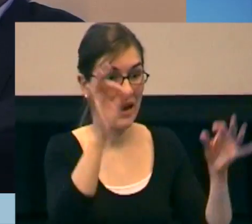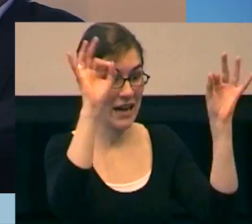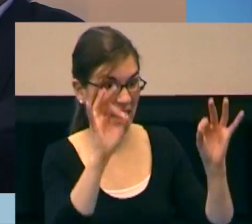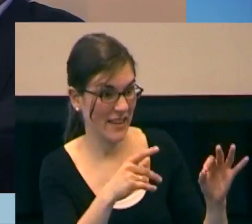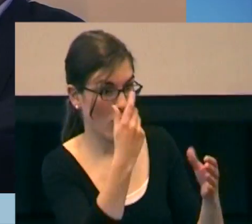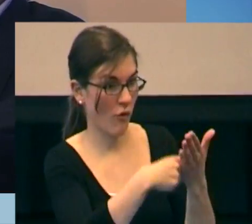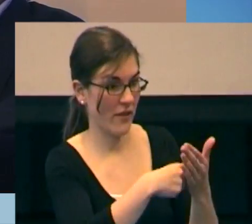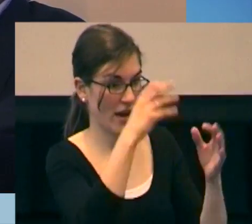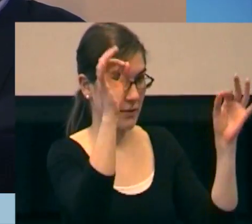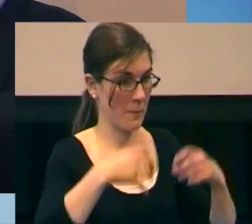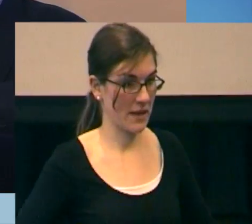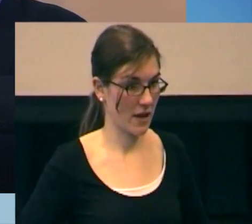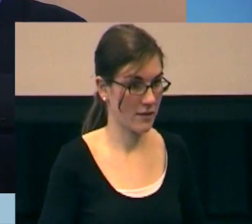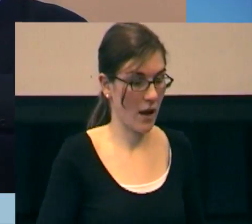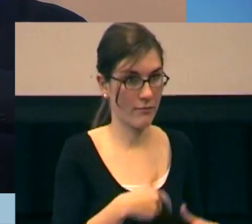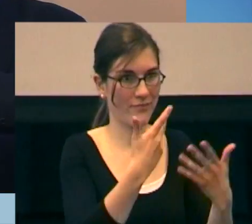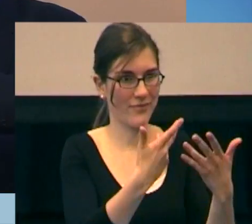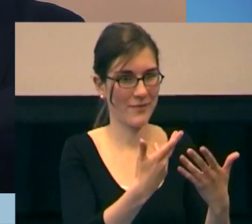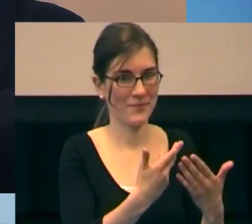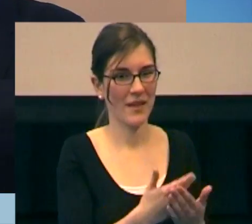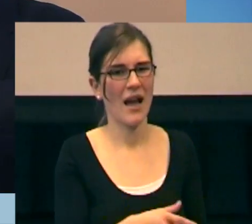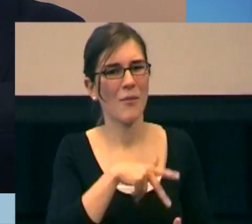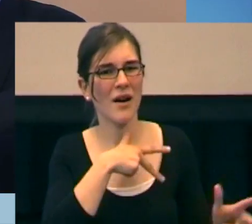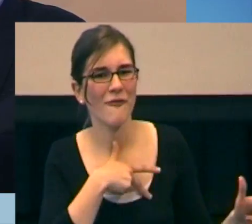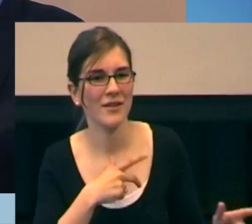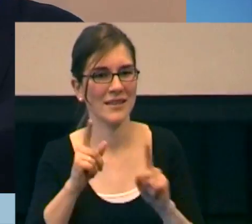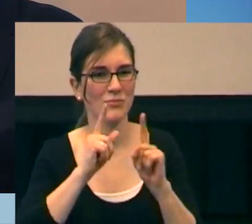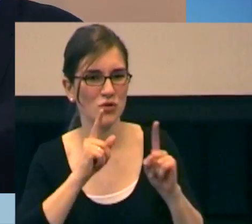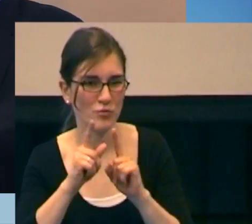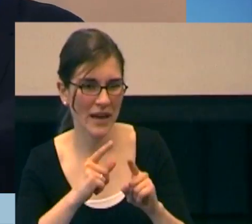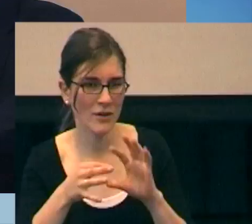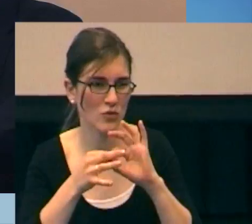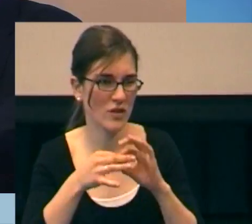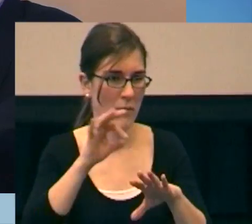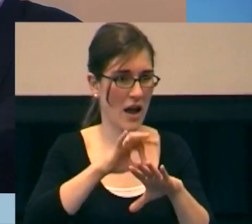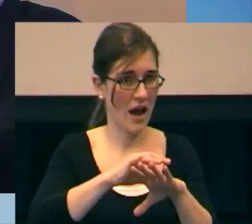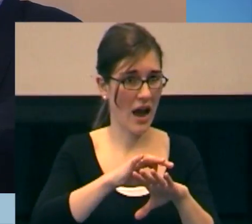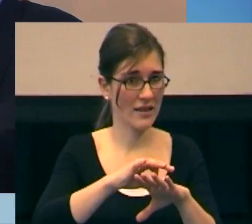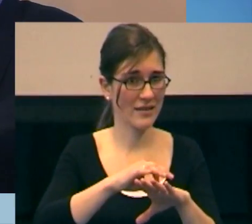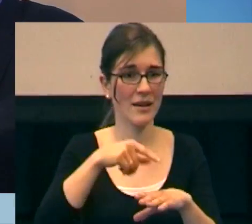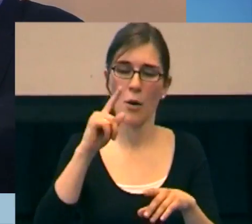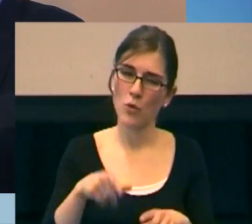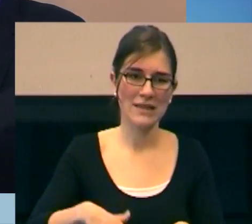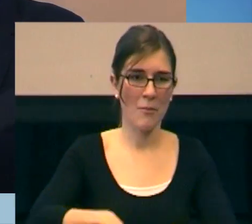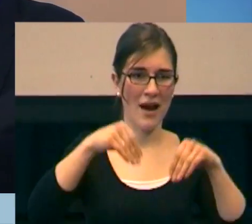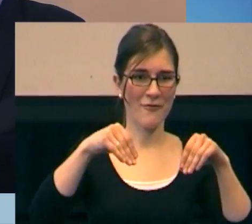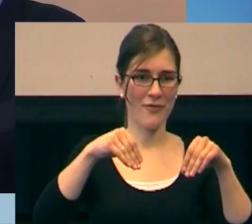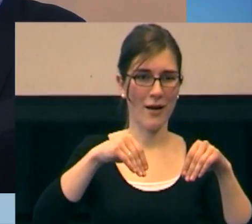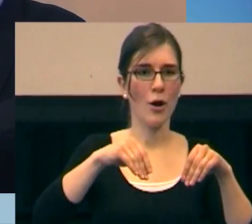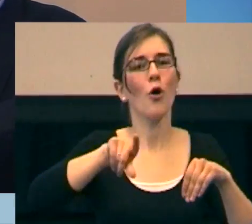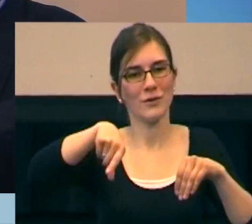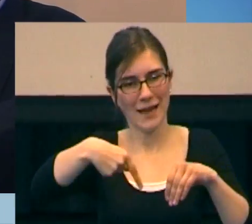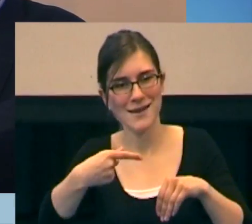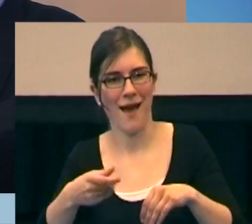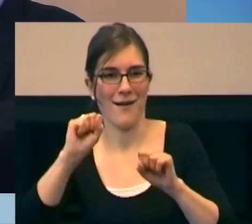mit diesen Informationen kommen die Patienten aber die Besprechung mit dem Arzt mit der Ärztin muss am Anfang stehen und muss eigentlich diese